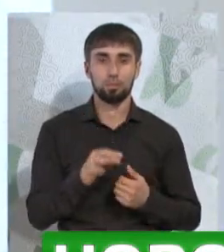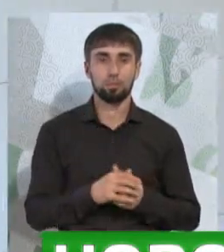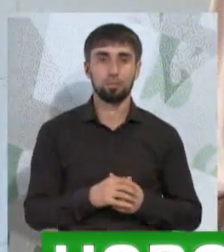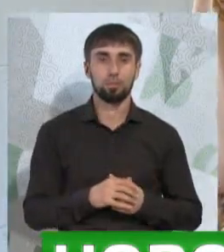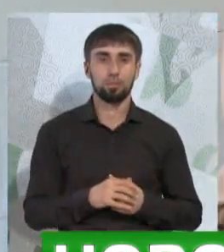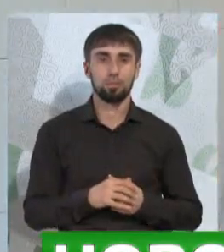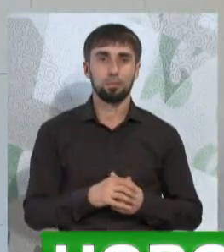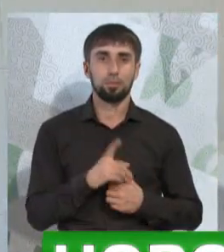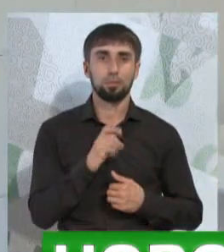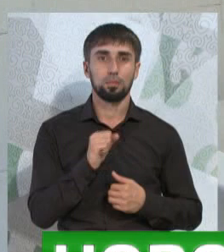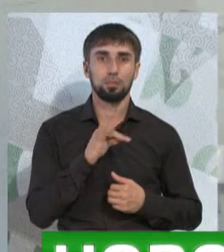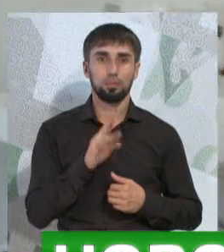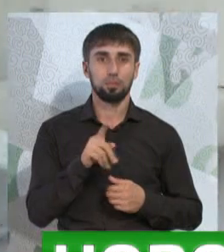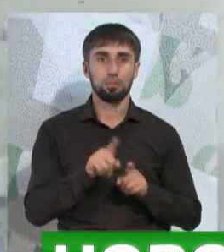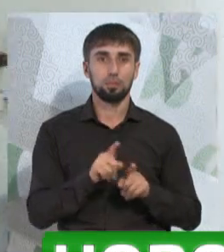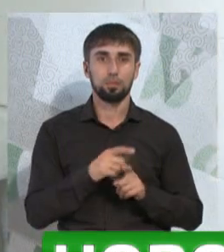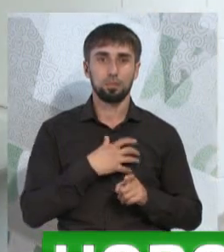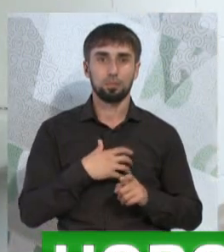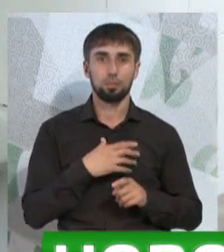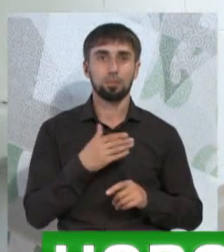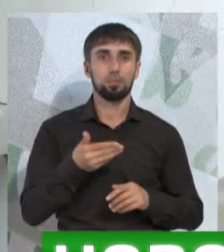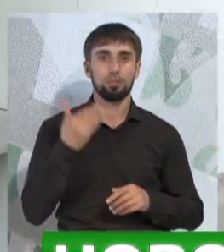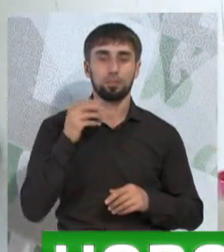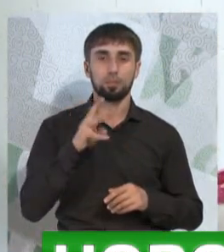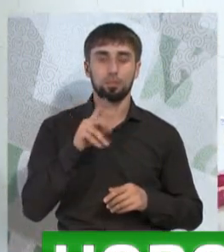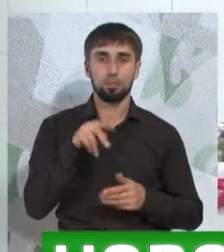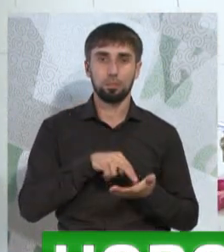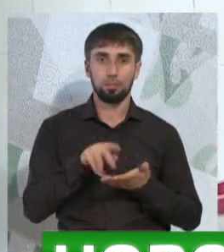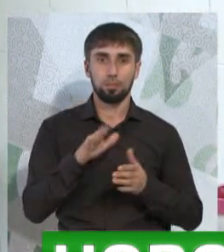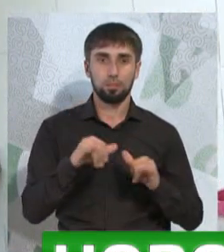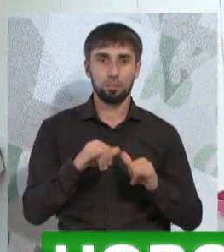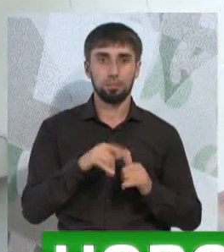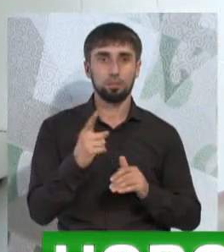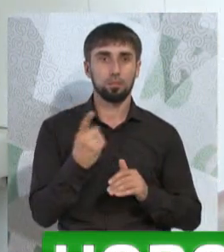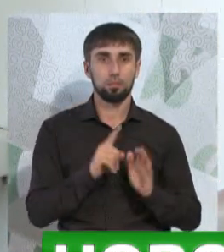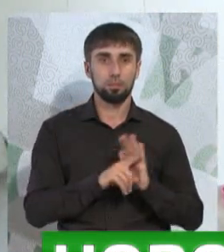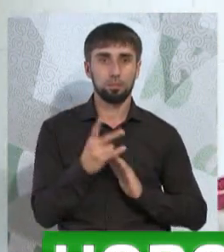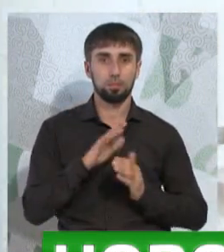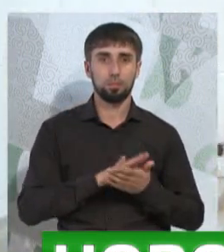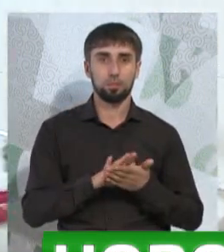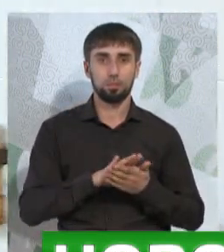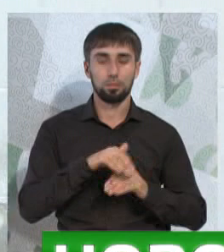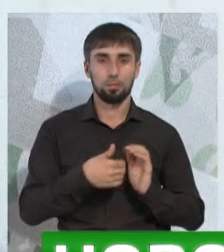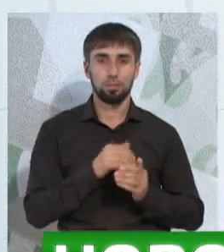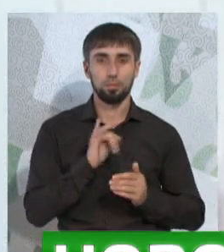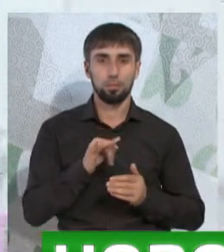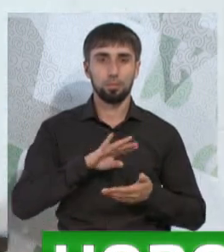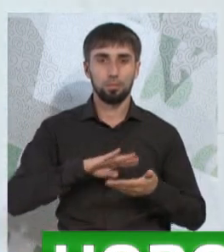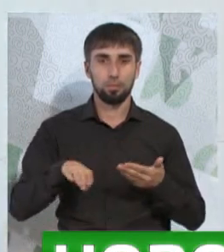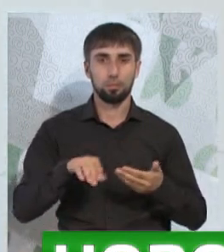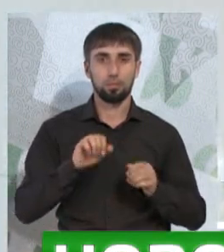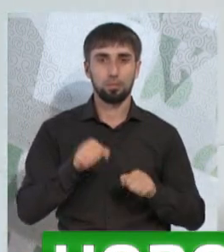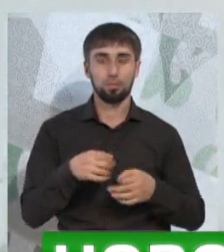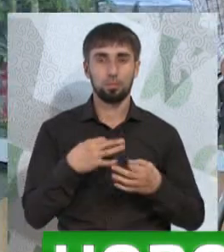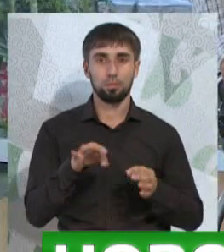пищи, от него зависит, как пройдет ваш день. Но прежде чем зайти в столовую, учитывая эпидобстановку, сначала нужно помыть и обработать руки, и уже после этого